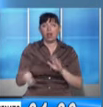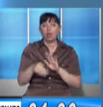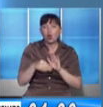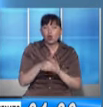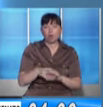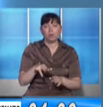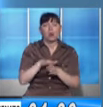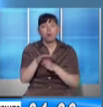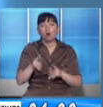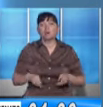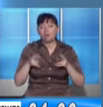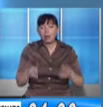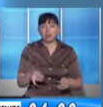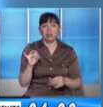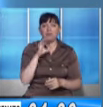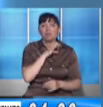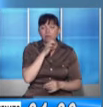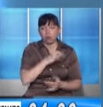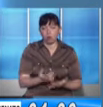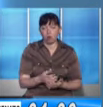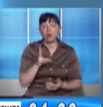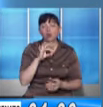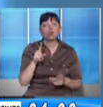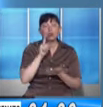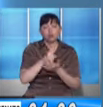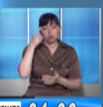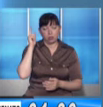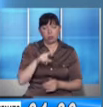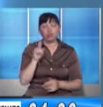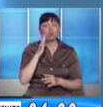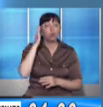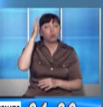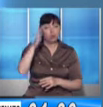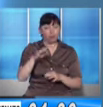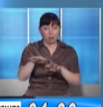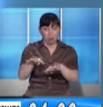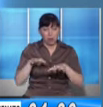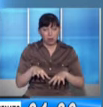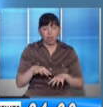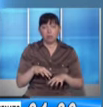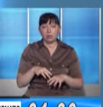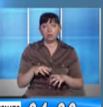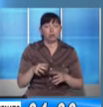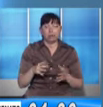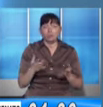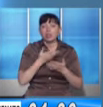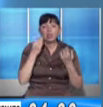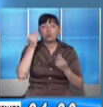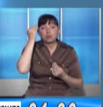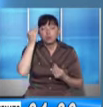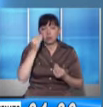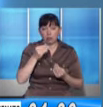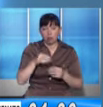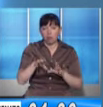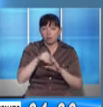de bandiți și de hoți. Dar trebuie să știți că viitorul parlament nu are sens dacă acolo vor